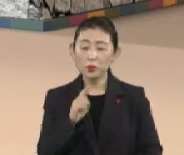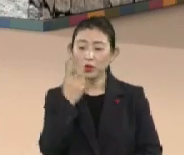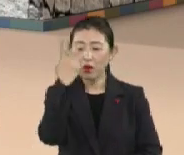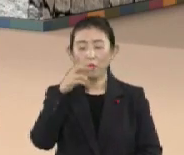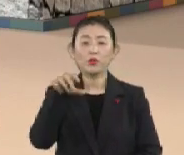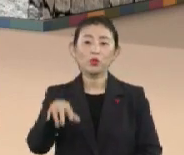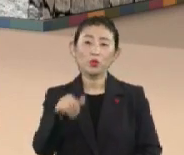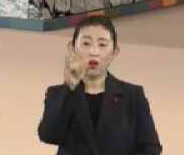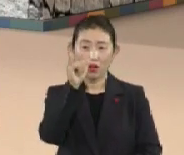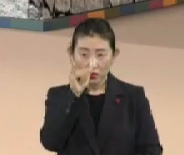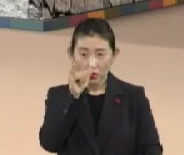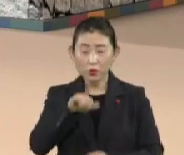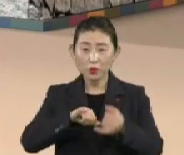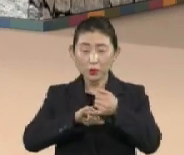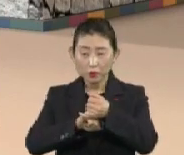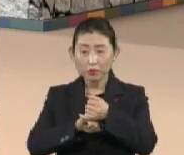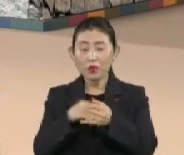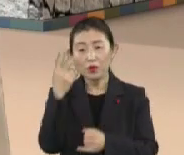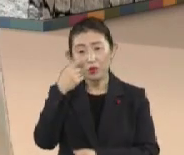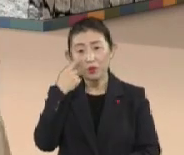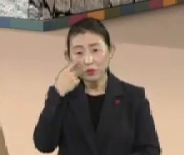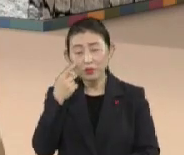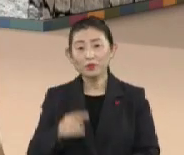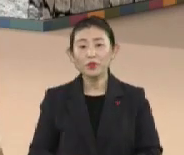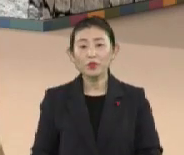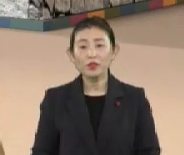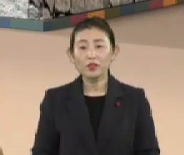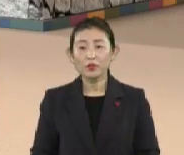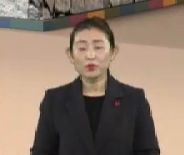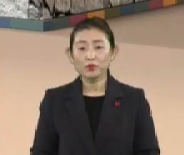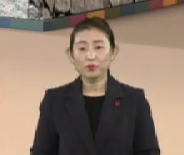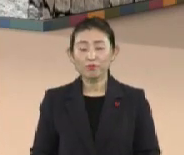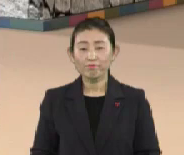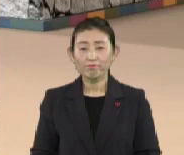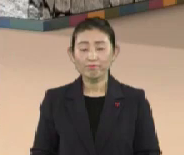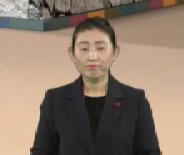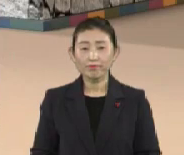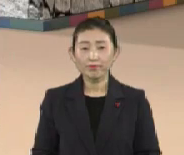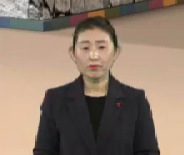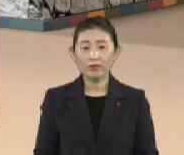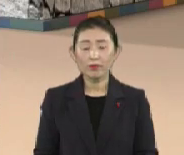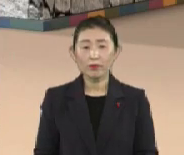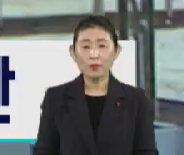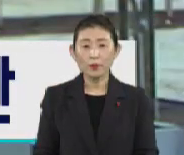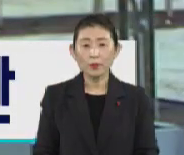임시 선별 검사소를 적극 활용해 주시는 게 좋겠습니다. 고속도로 교통방송이었습니다.